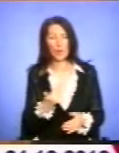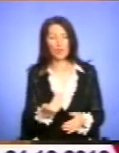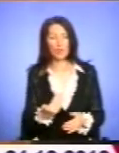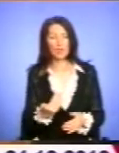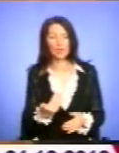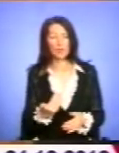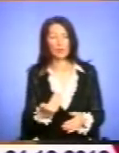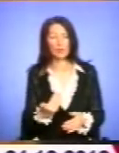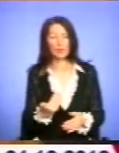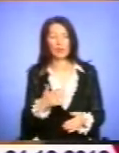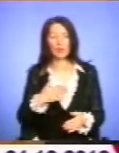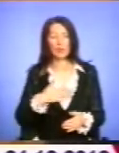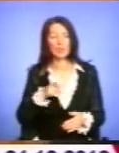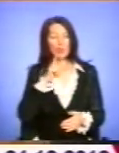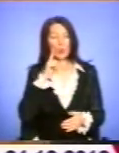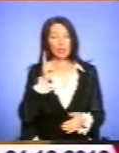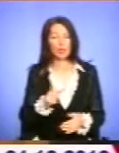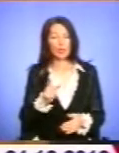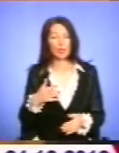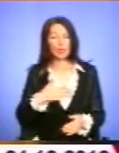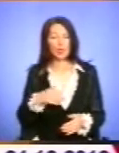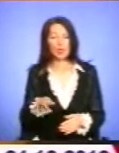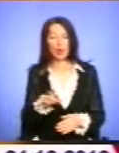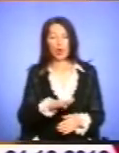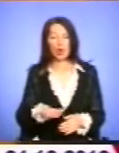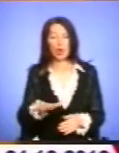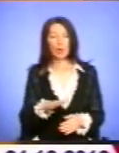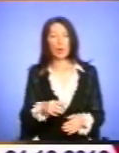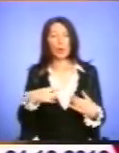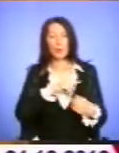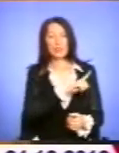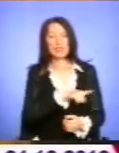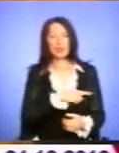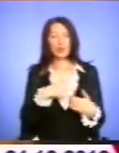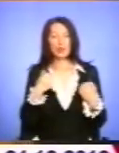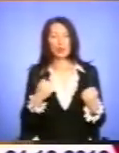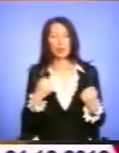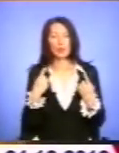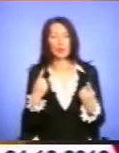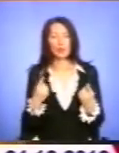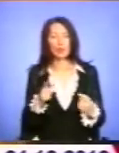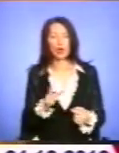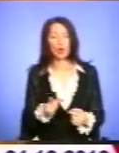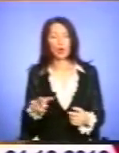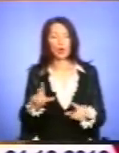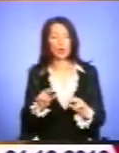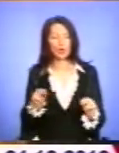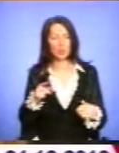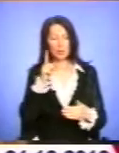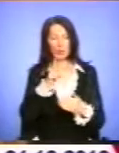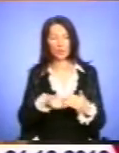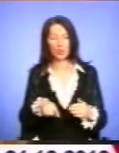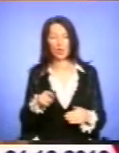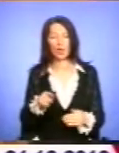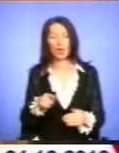лиці, нашим молодим людям нашого краю, міцного здоров'я, великого людського щастя, віри, певності, Божої